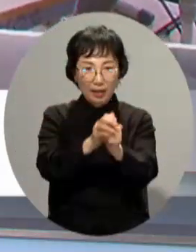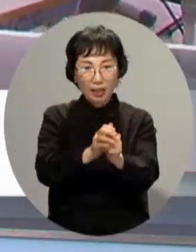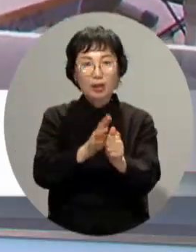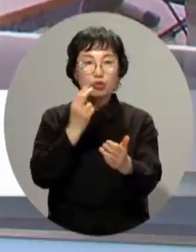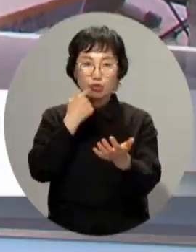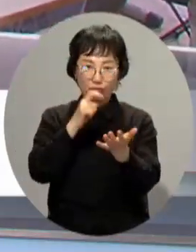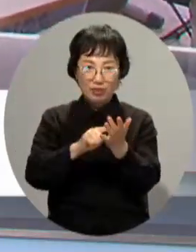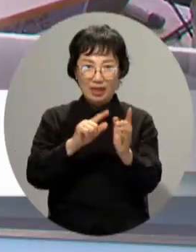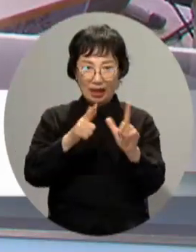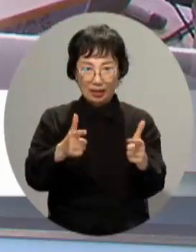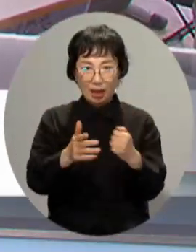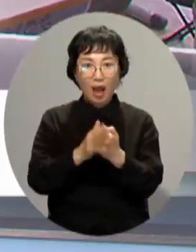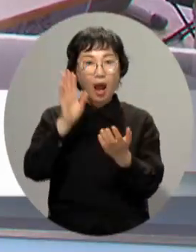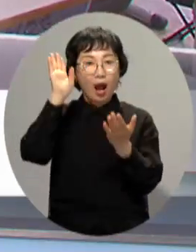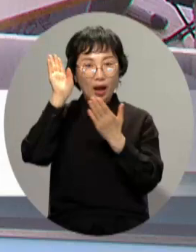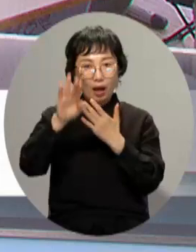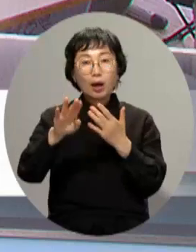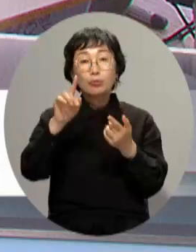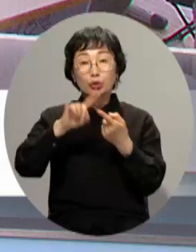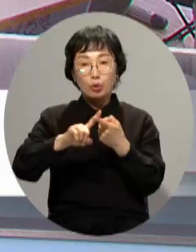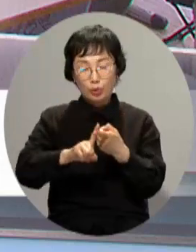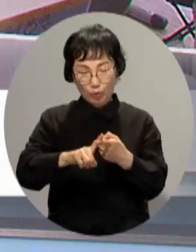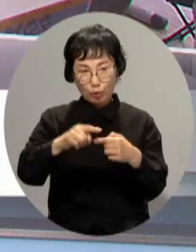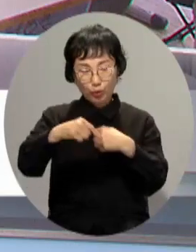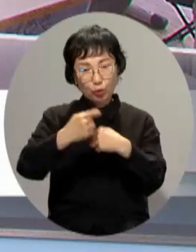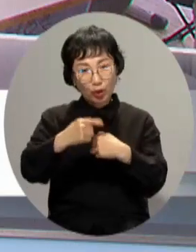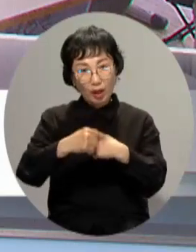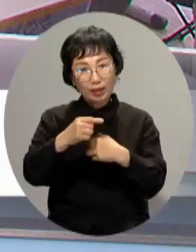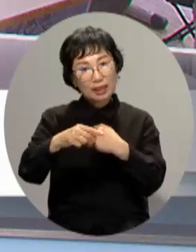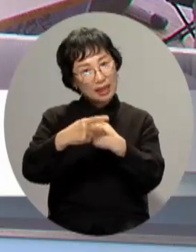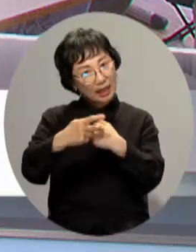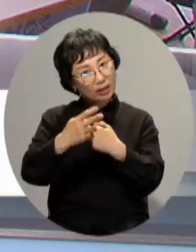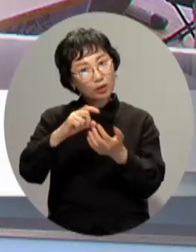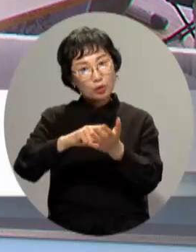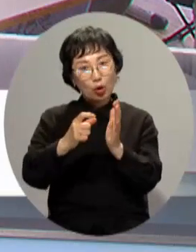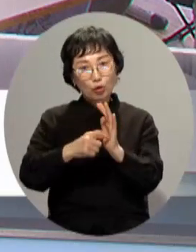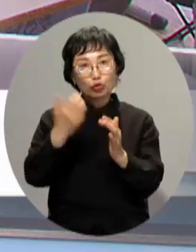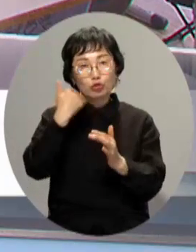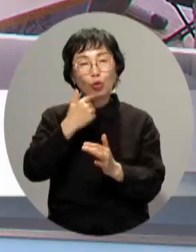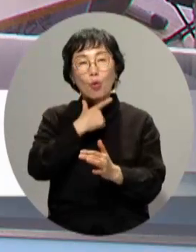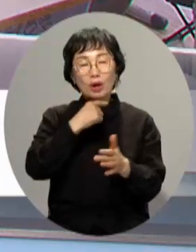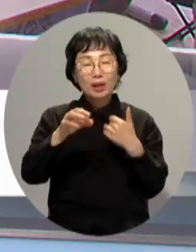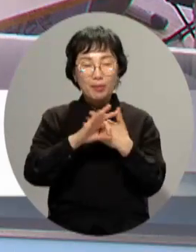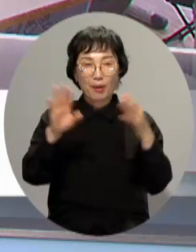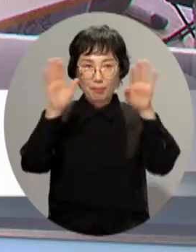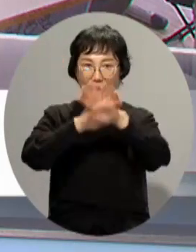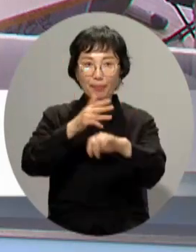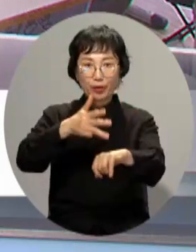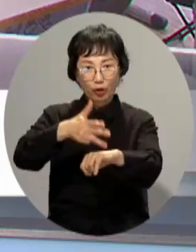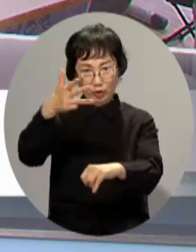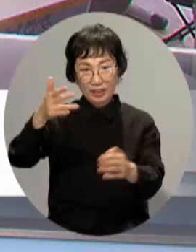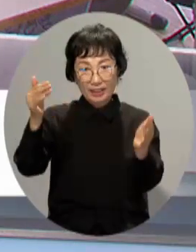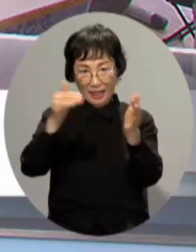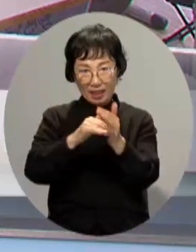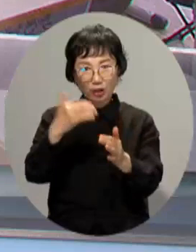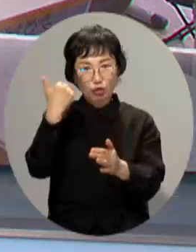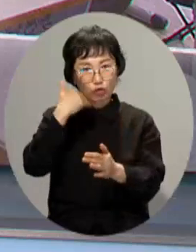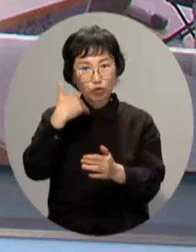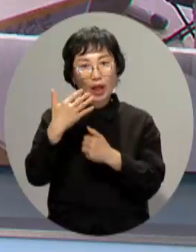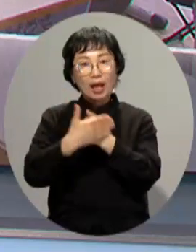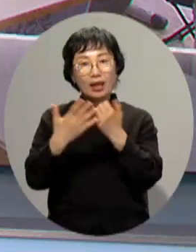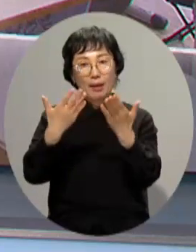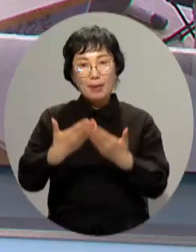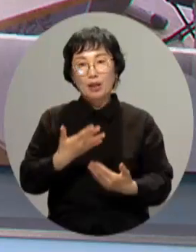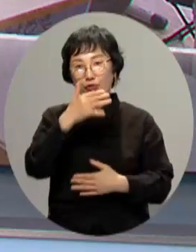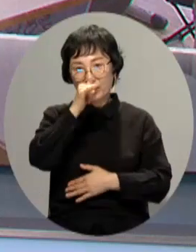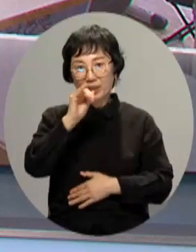않았죠. 하지만 앞으로는 최소 초등학교 1, 2학년까지는 돌봄을 원할 경우 저녁 8시까지는 누구나 혜택을 볼 수